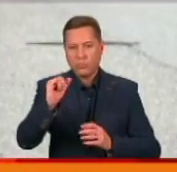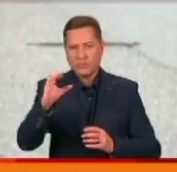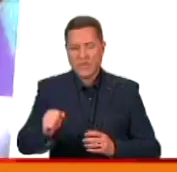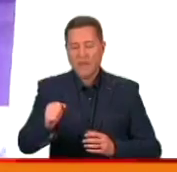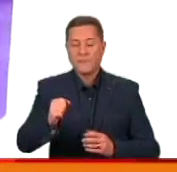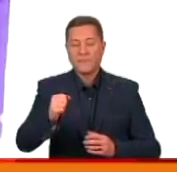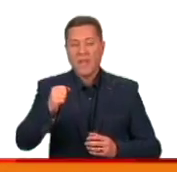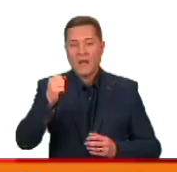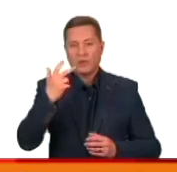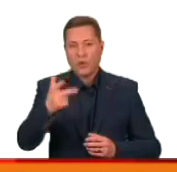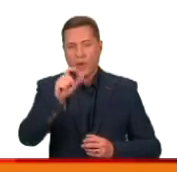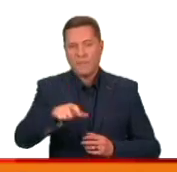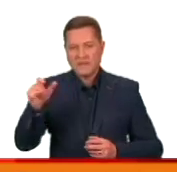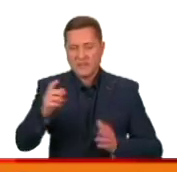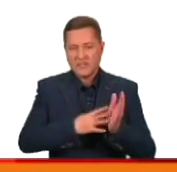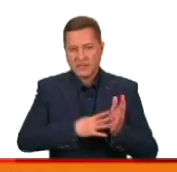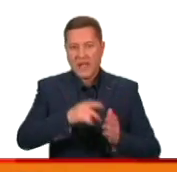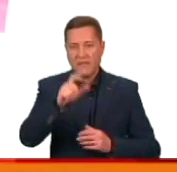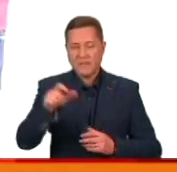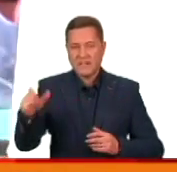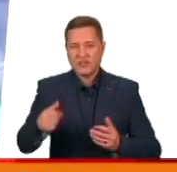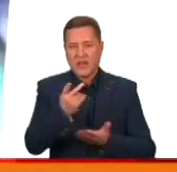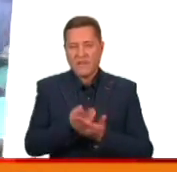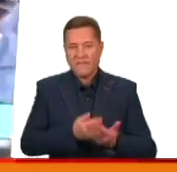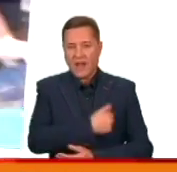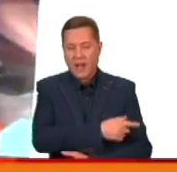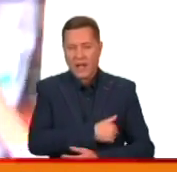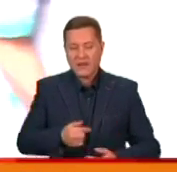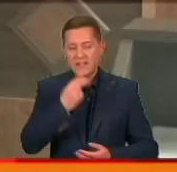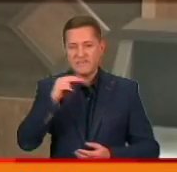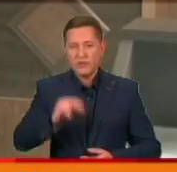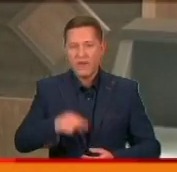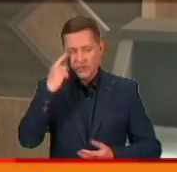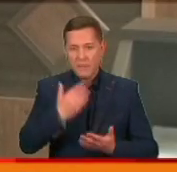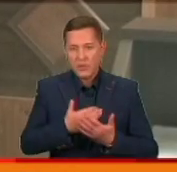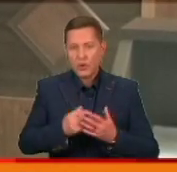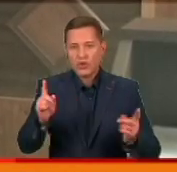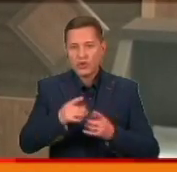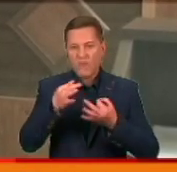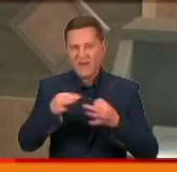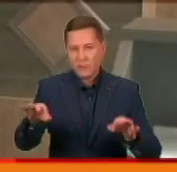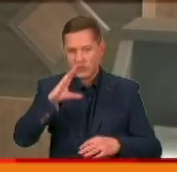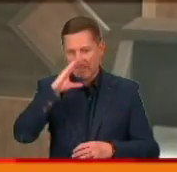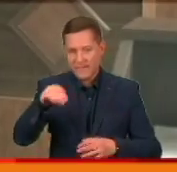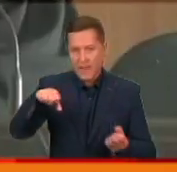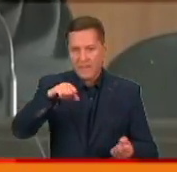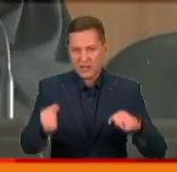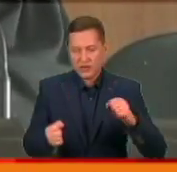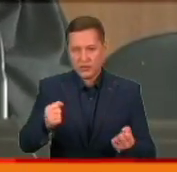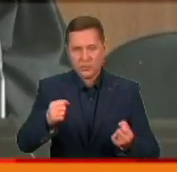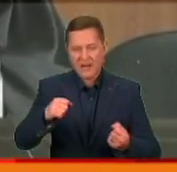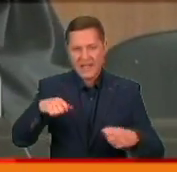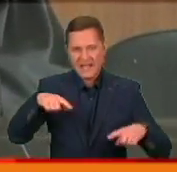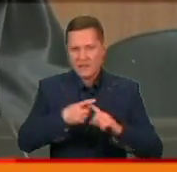пасажирів опинилися в лікарні. Сьогодні у суді прокуратура звинувачувала підозрюваного у тому, що випустив на маршрут технічно несправний